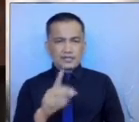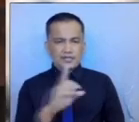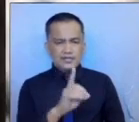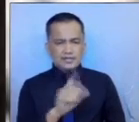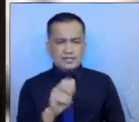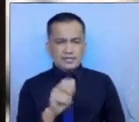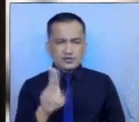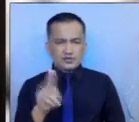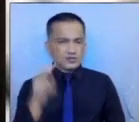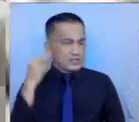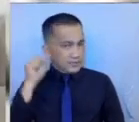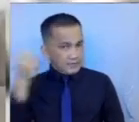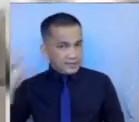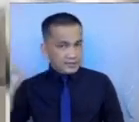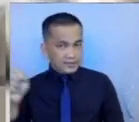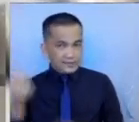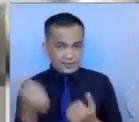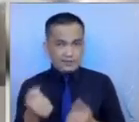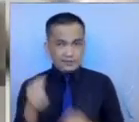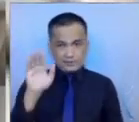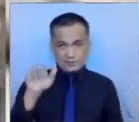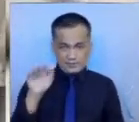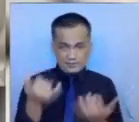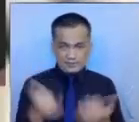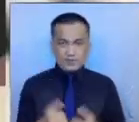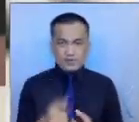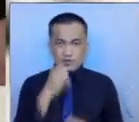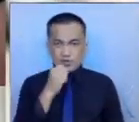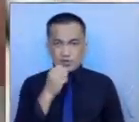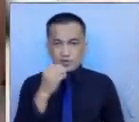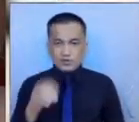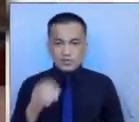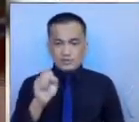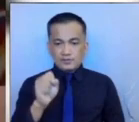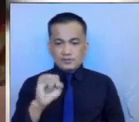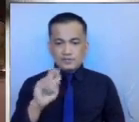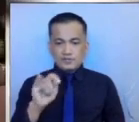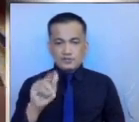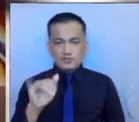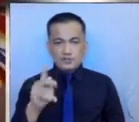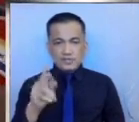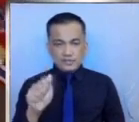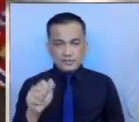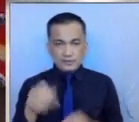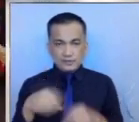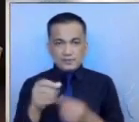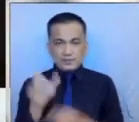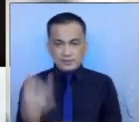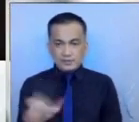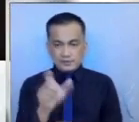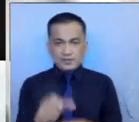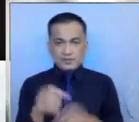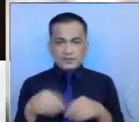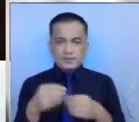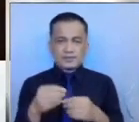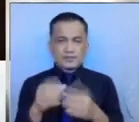nito ngayong araw. Ang Order of Sikatuna ay ginagawad sa mga individual na nakapagbigay ng natatanging serbisyo sa